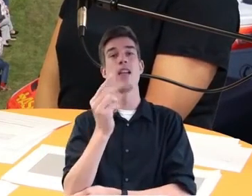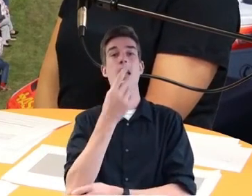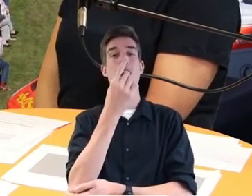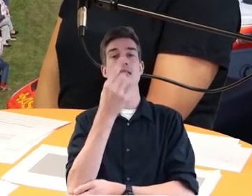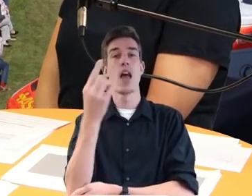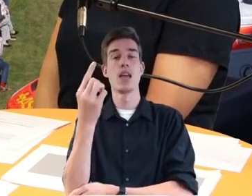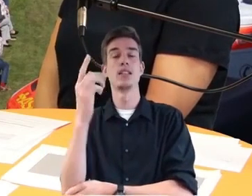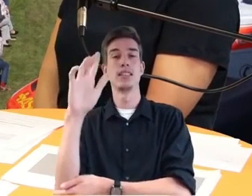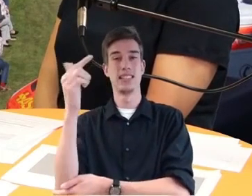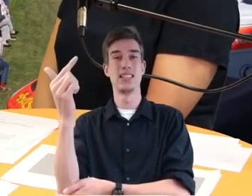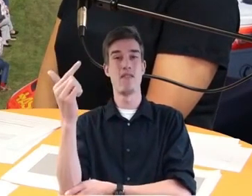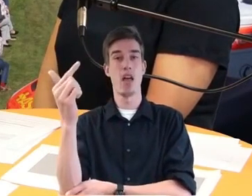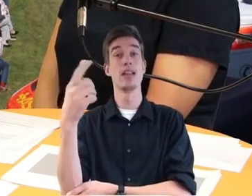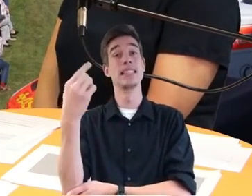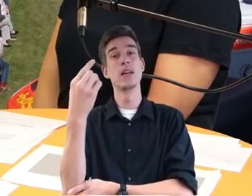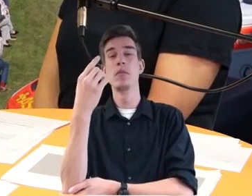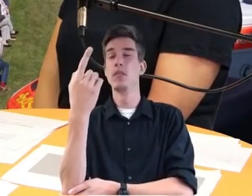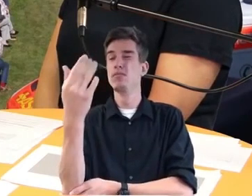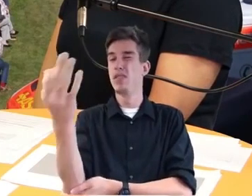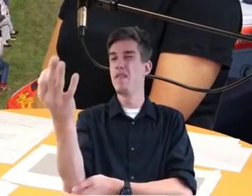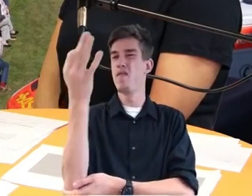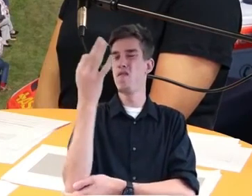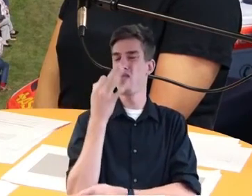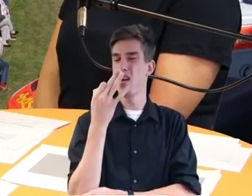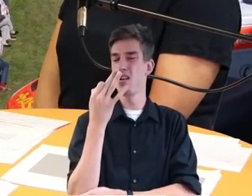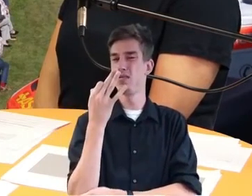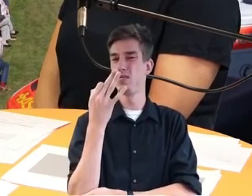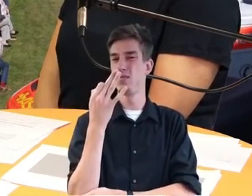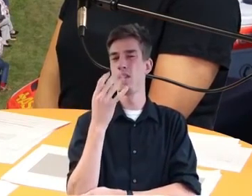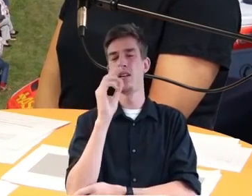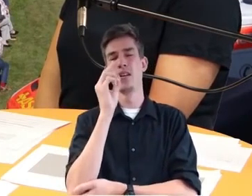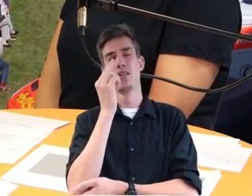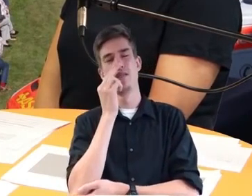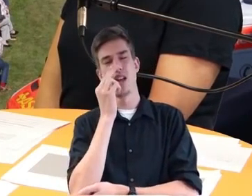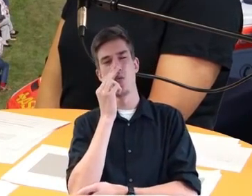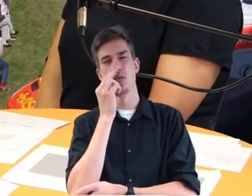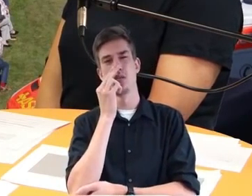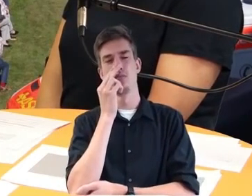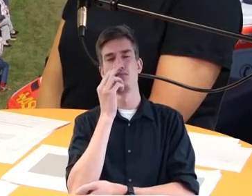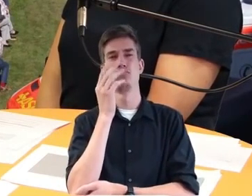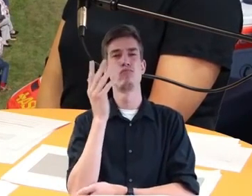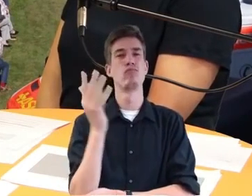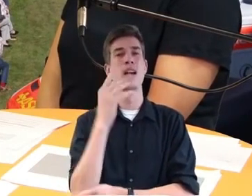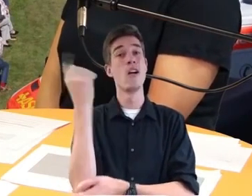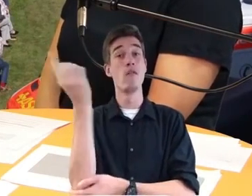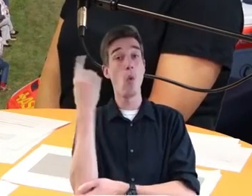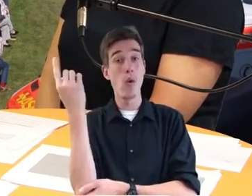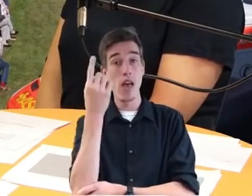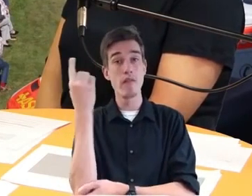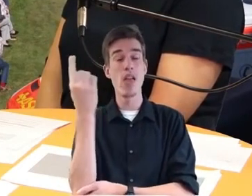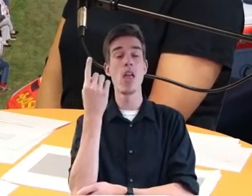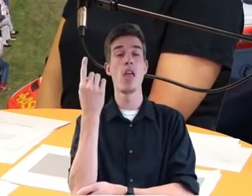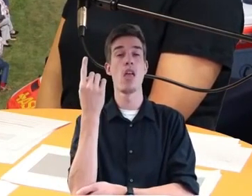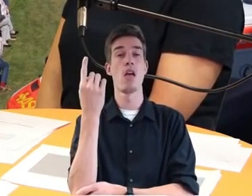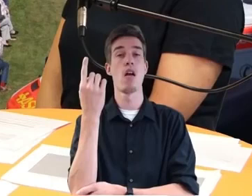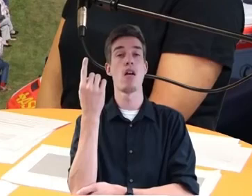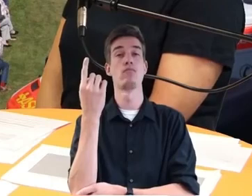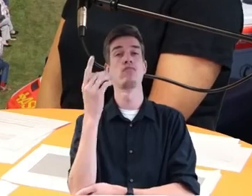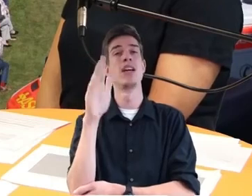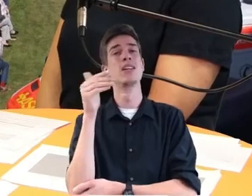Harald112, der eben auch wissen wollte, inwiefern wir auch Feuerwehren mit